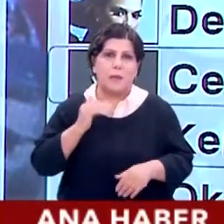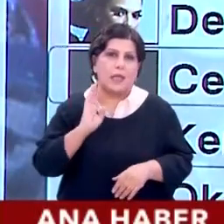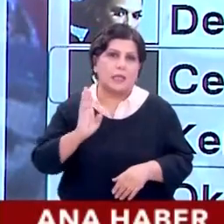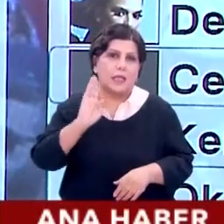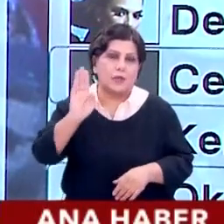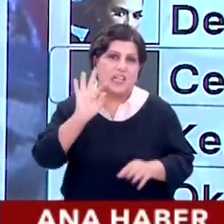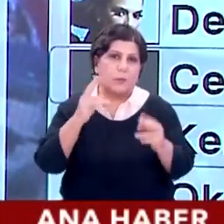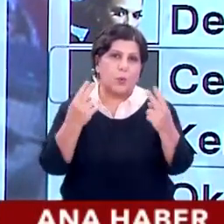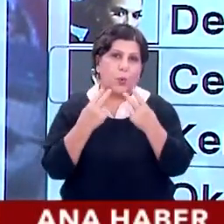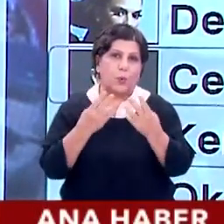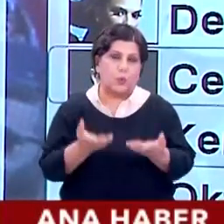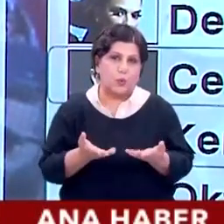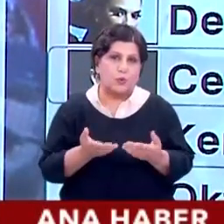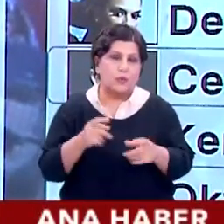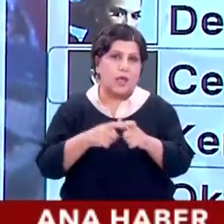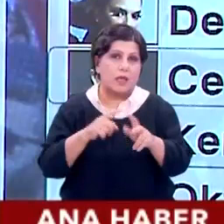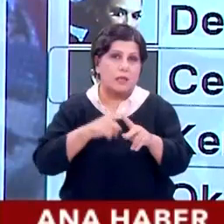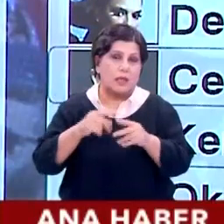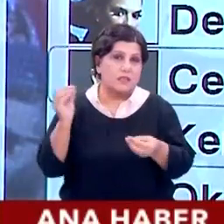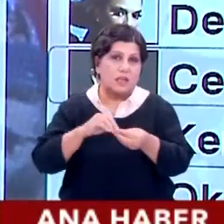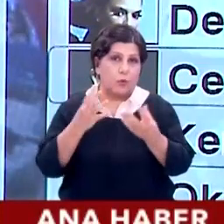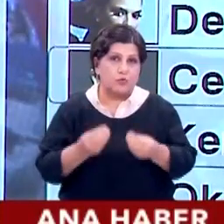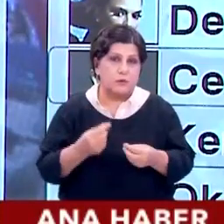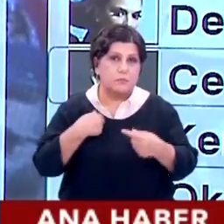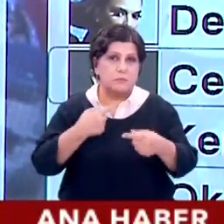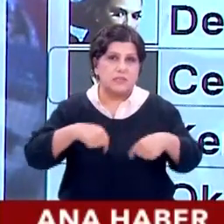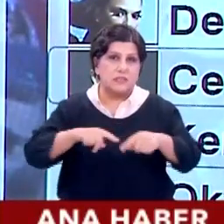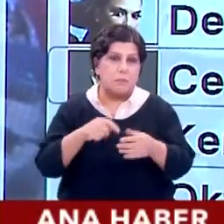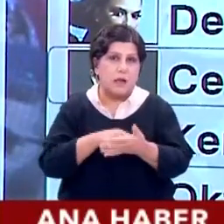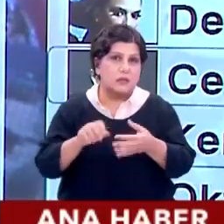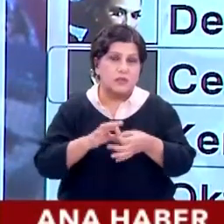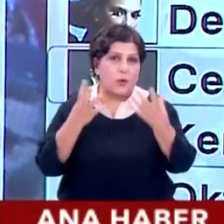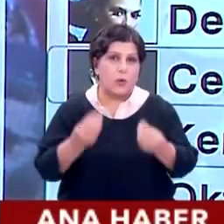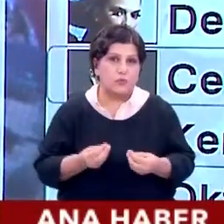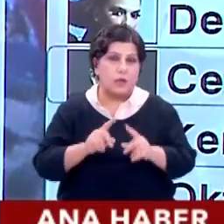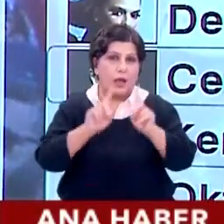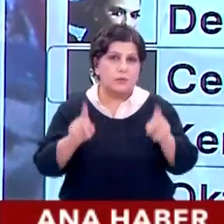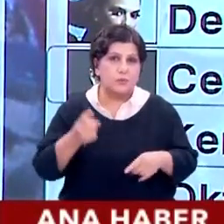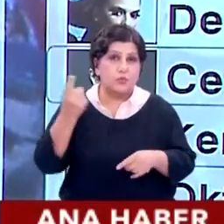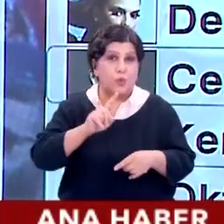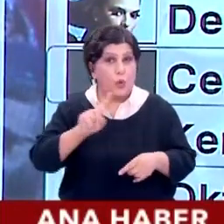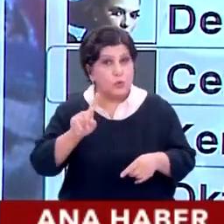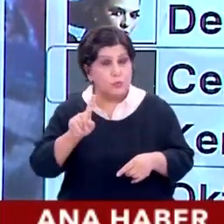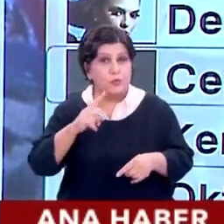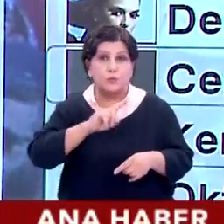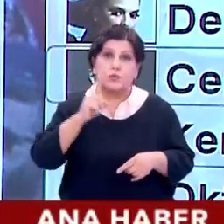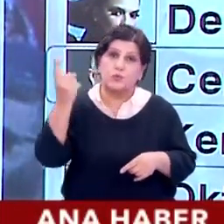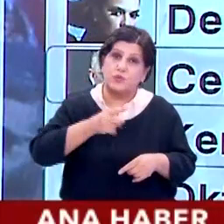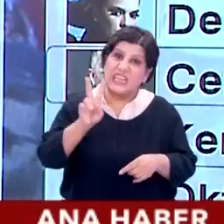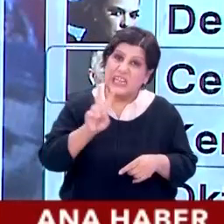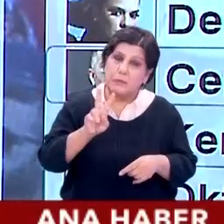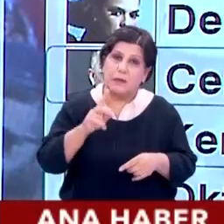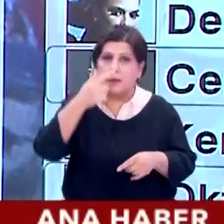Şimdi eyt'liler zaman alacak mıyız bizim maaş ne olacak acaba yüzde on mu alacağız yüzde yirmi